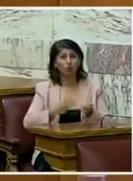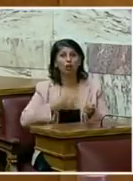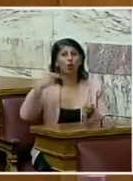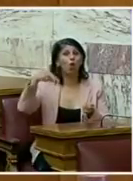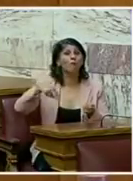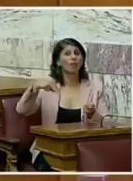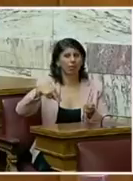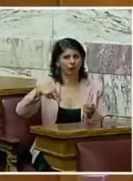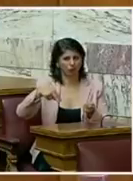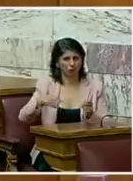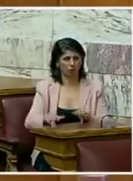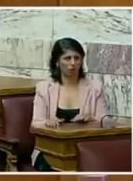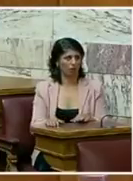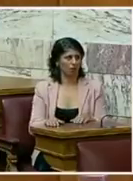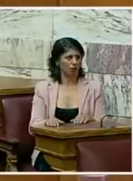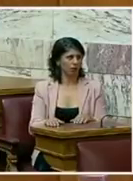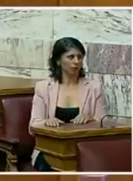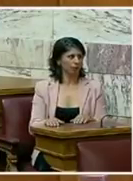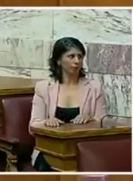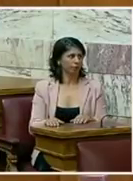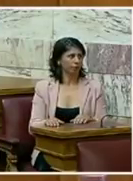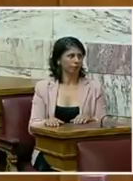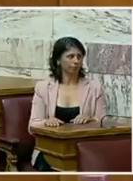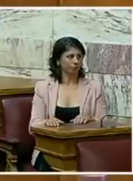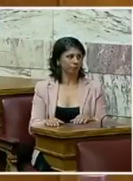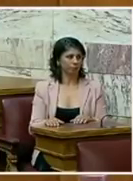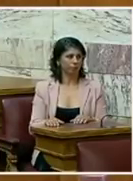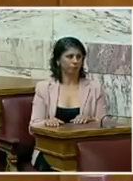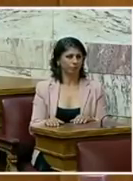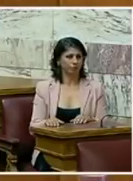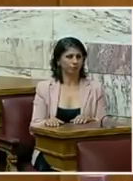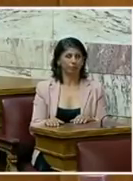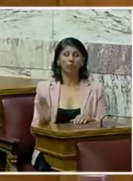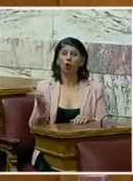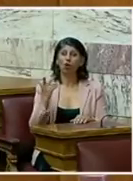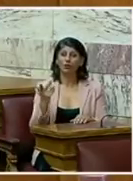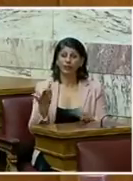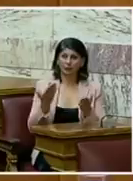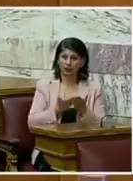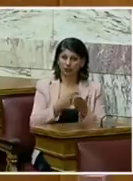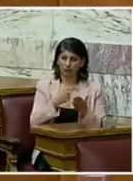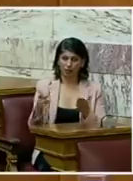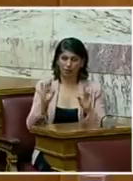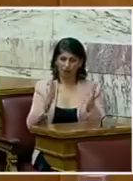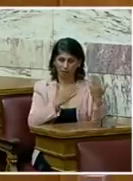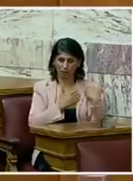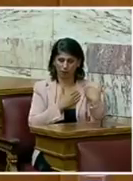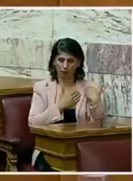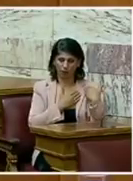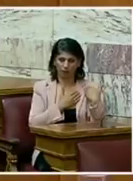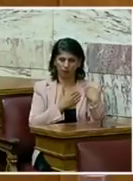έγραψε. Και τελειώνω, κύριε Πρόεδρε. Όταν θίθεται, λέει, θέμα αναρμοδιότητας, στην ίδια δοσιδικία,